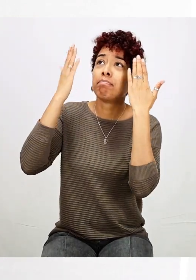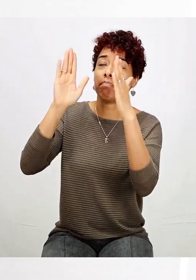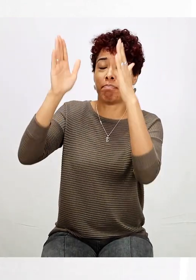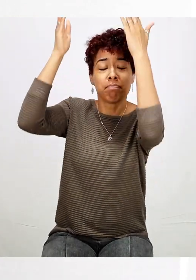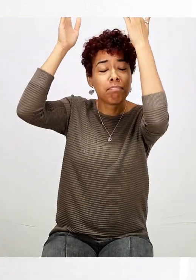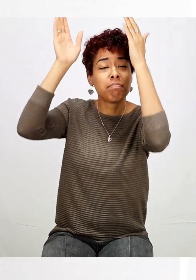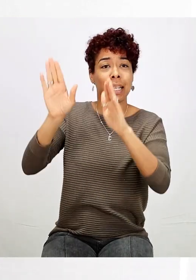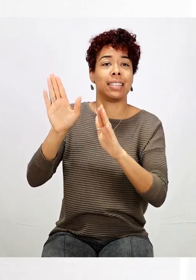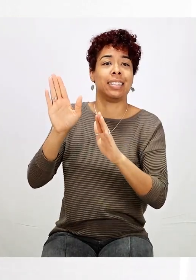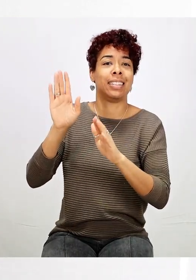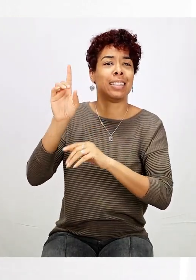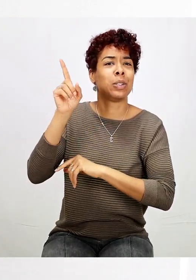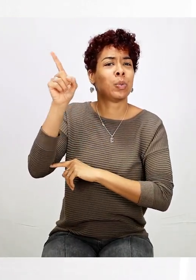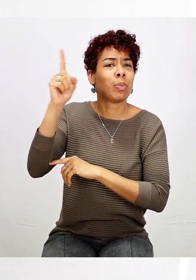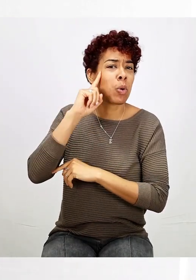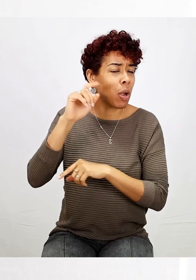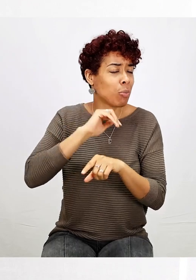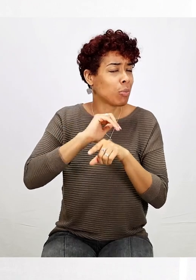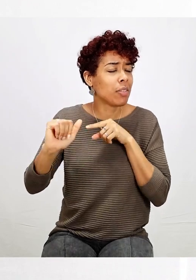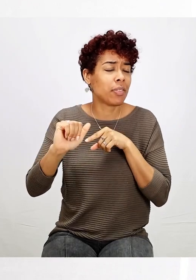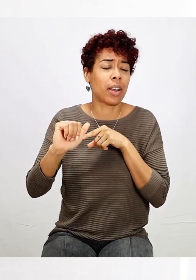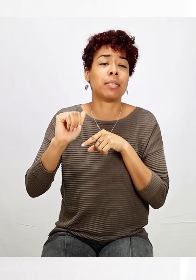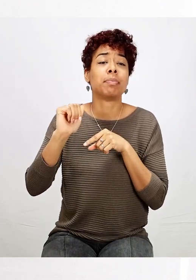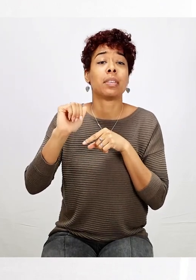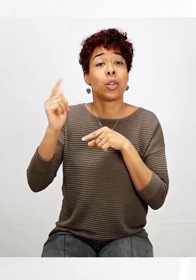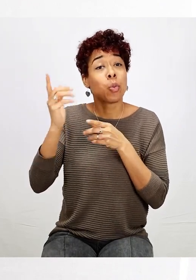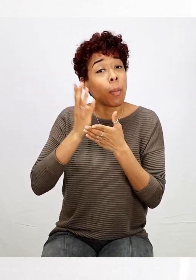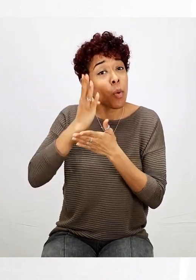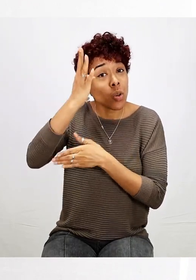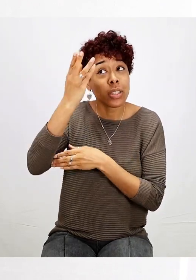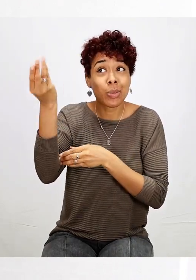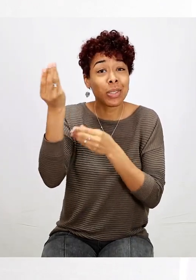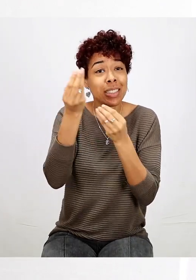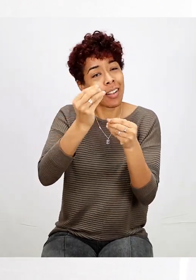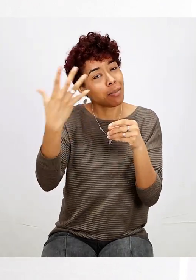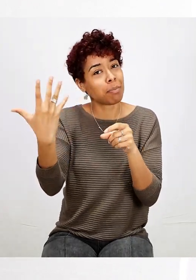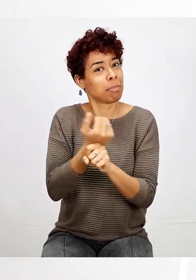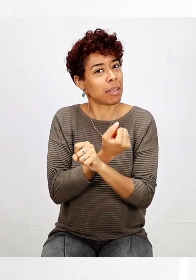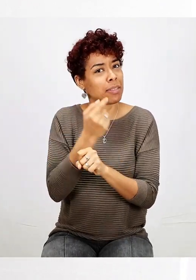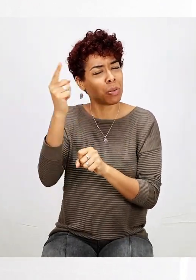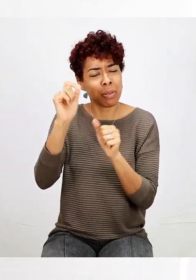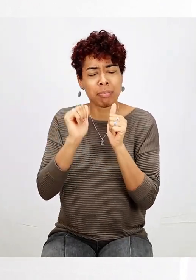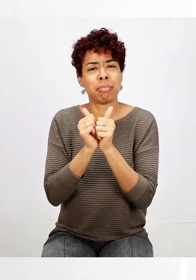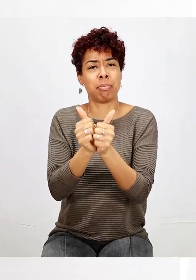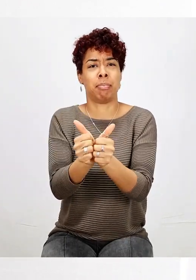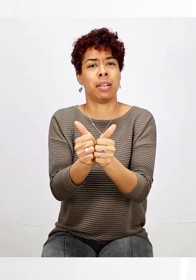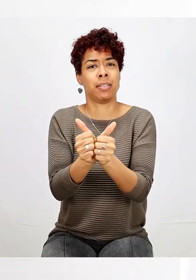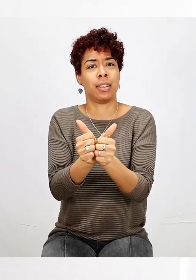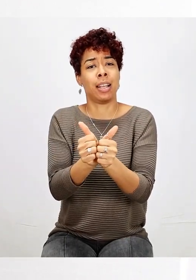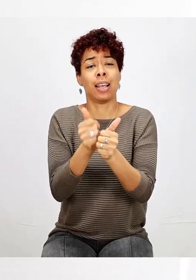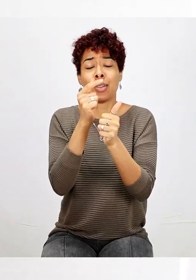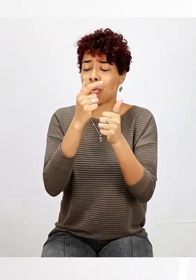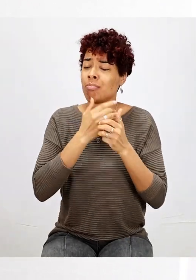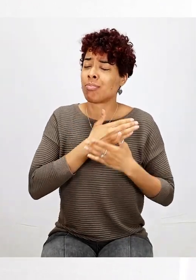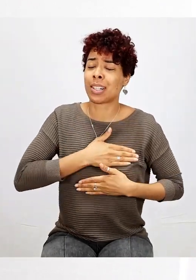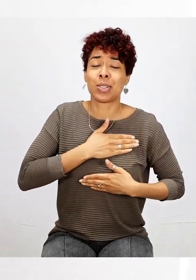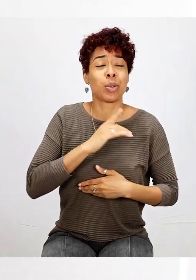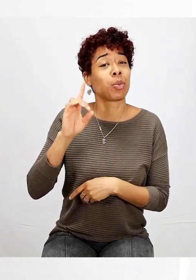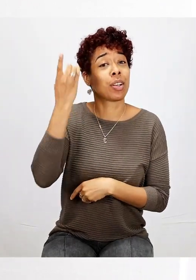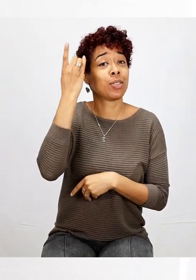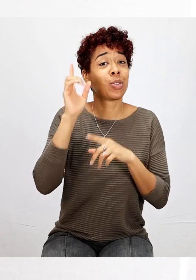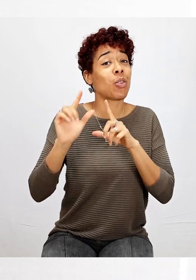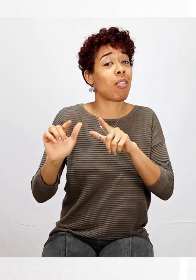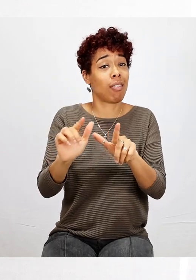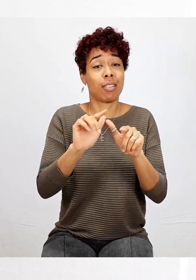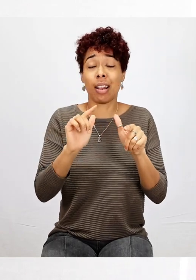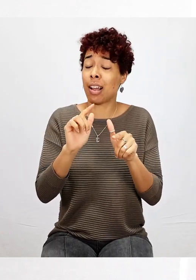pour ce que Dieu est en train de faire parce qu'il fait réussir tes entreprises. Il est avec toi. Réjouis-toi de la présence de Dieu dans ta vie, de toutes les